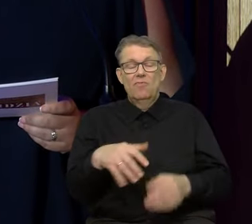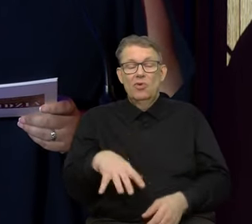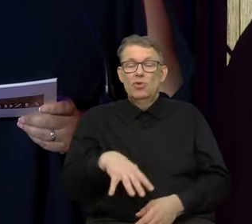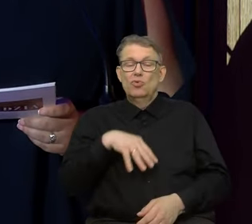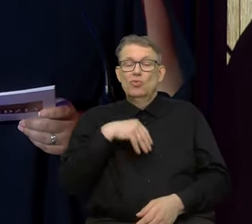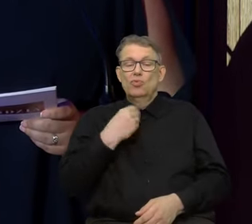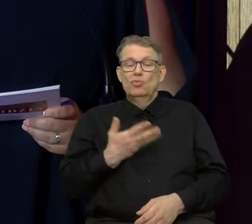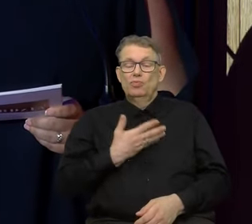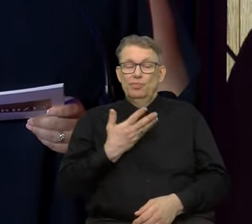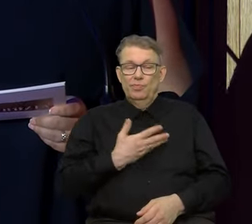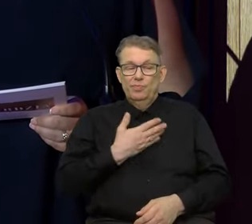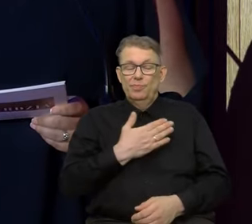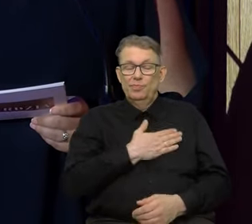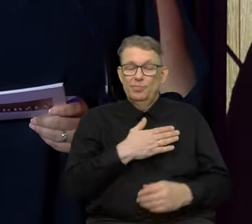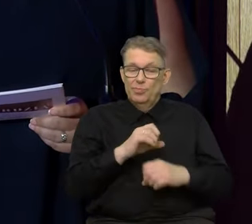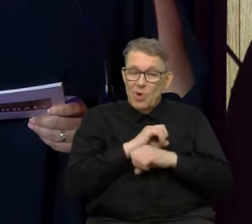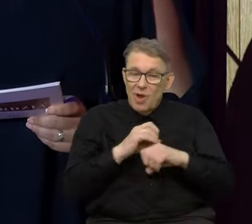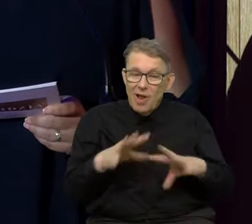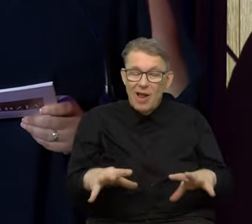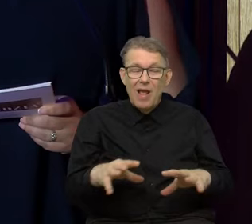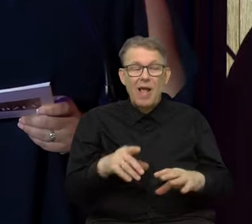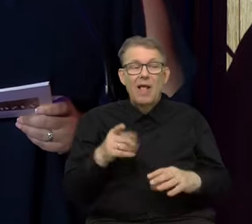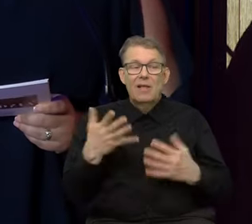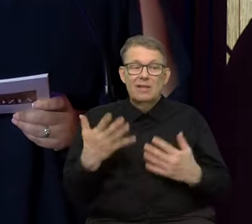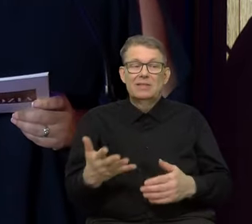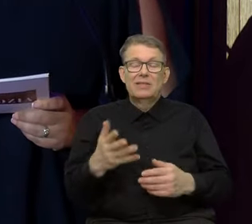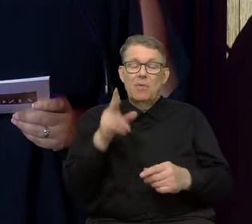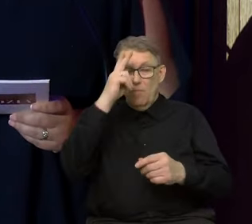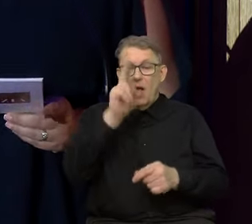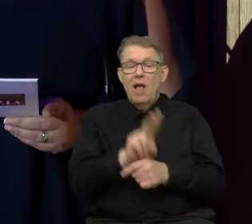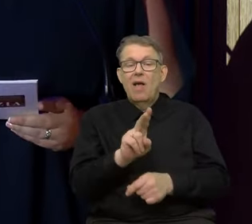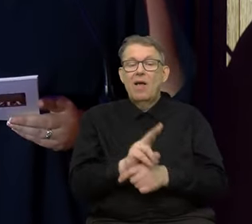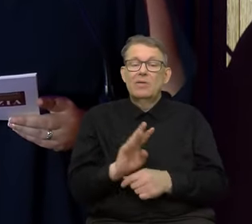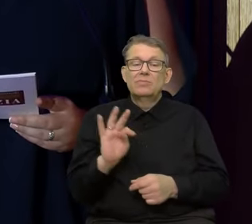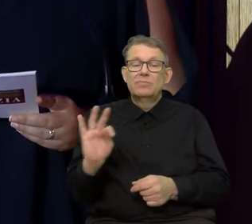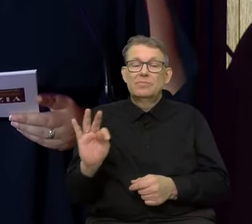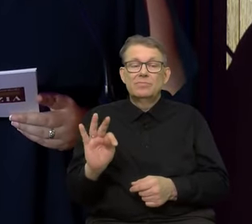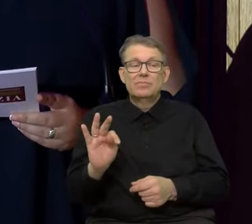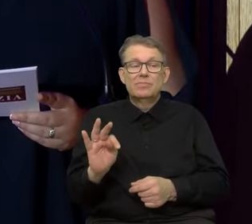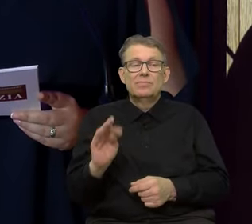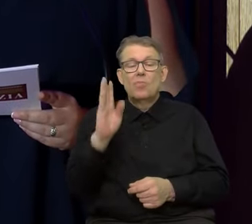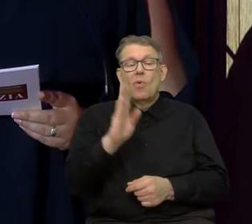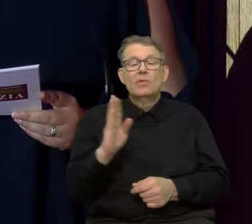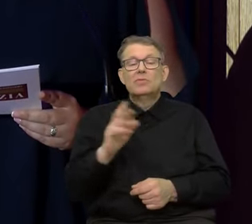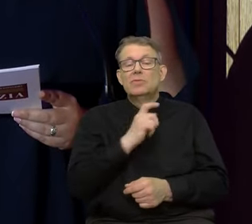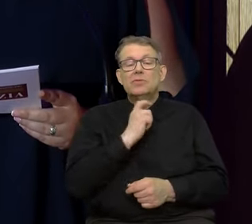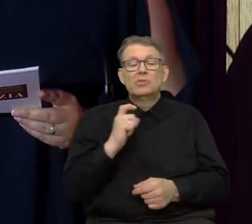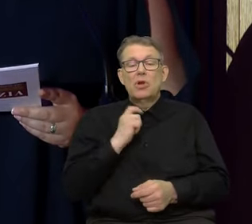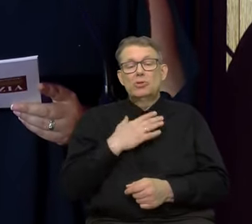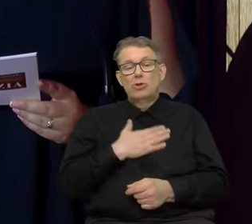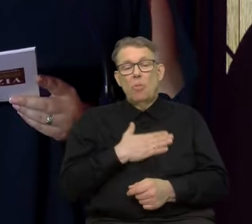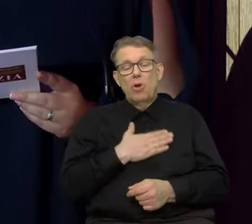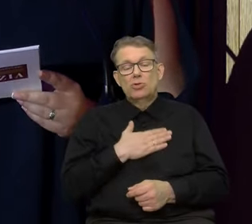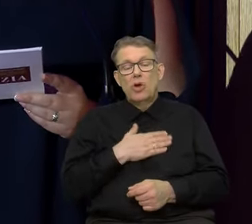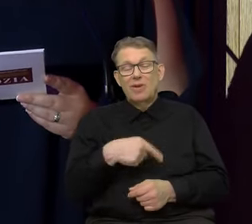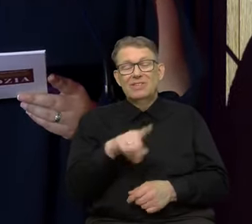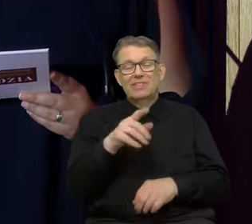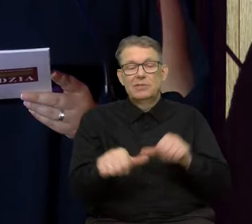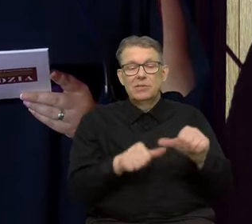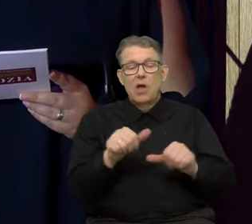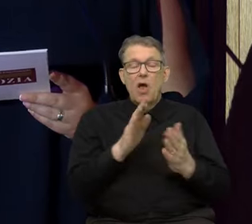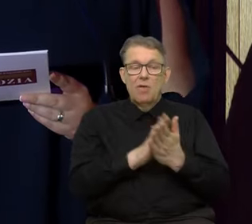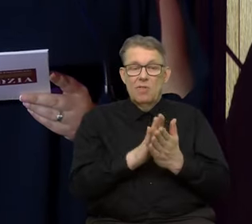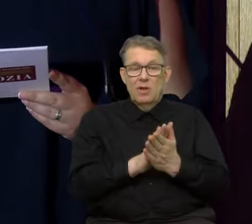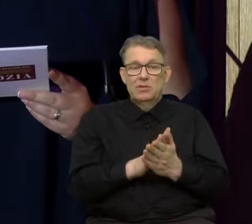harcerze pragną obrać za swojego patrona błogosławionego księdza Michała Sopoćkę. Tegoroczną